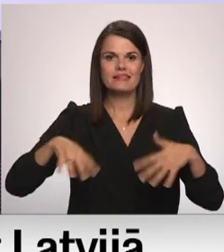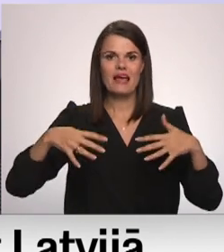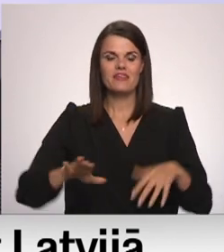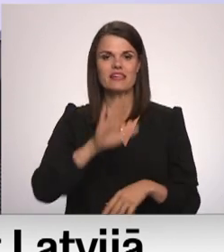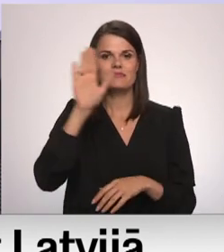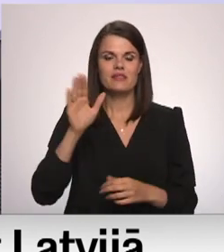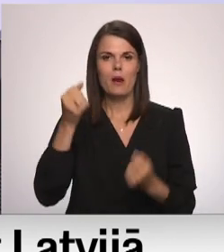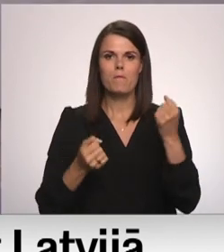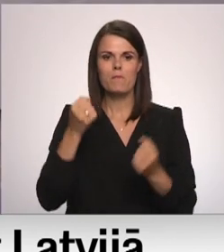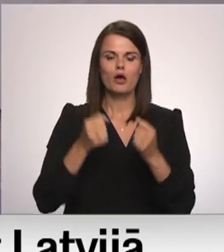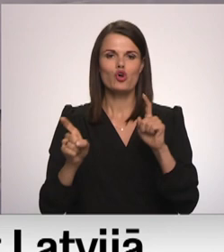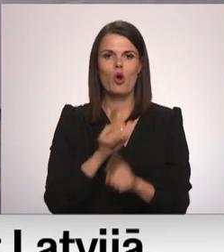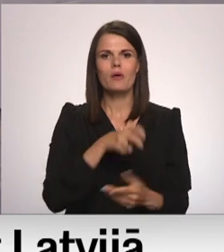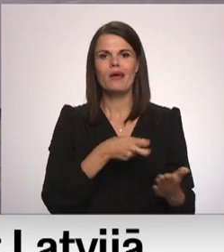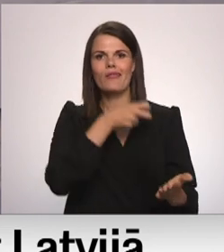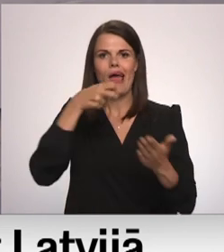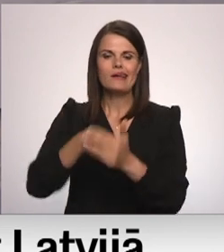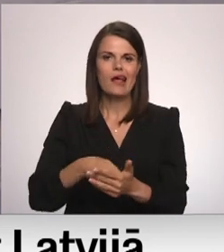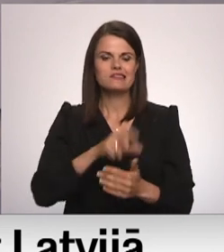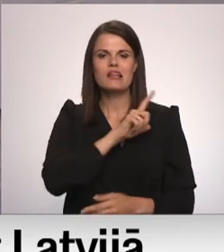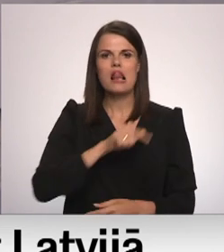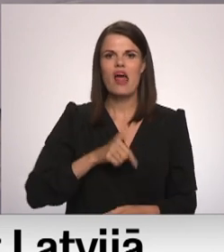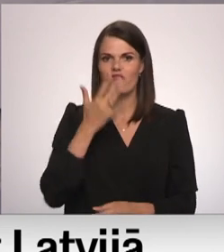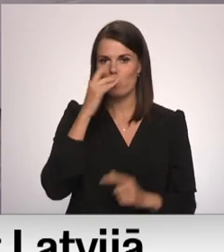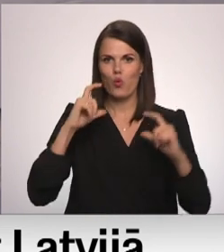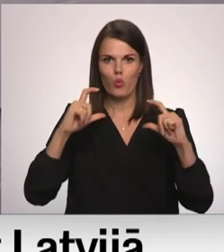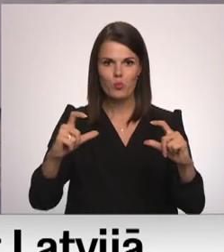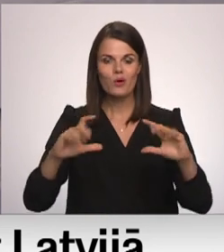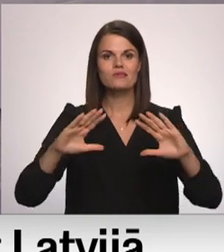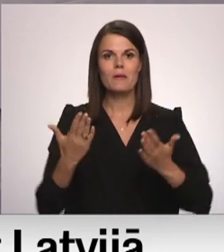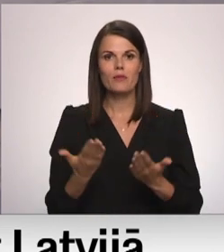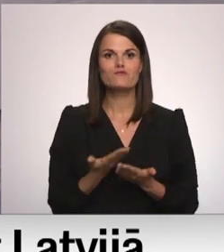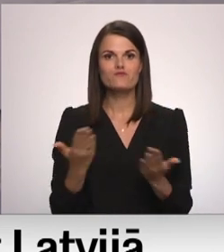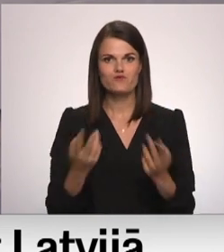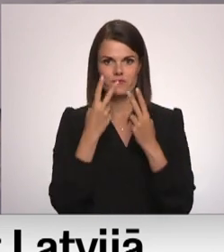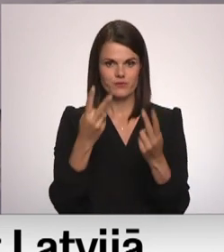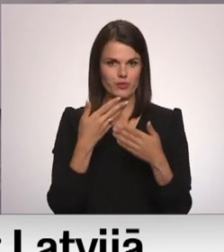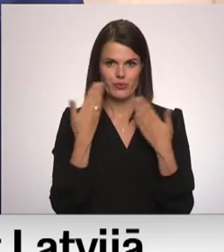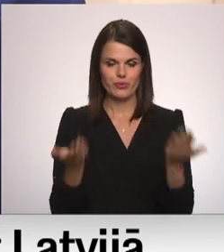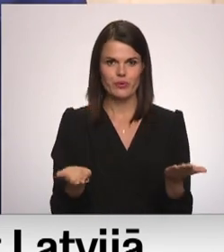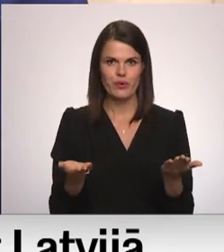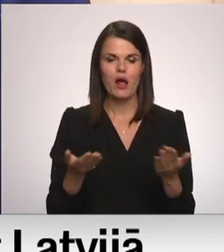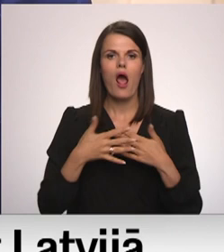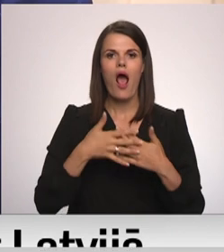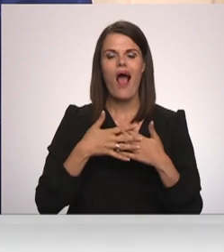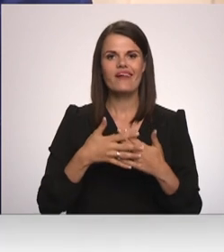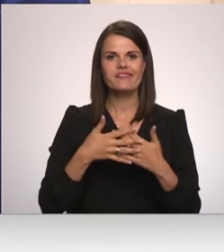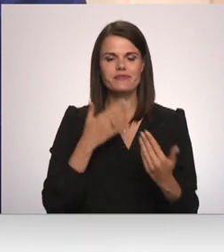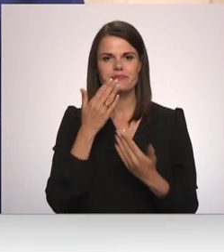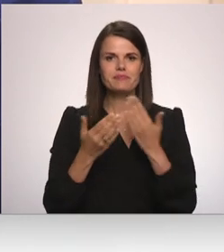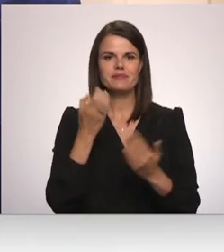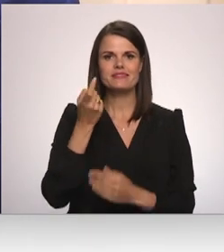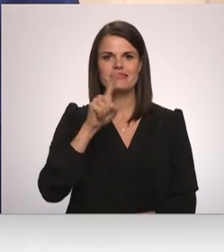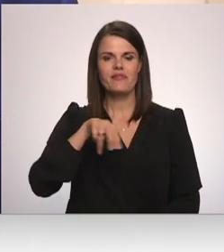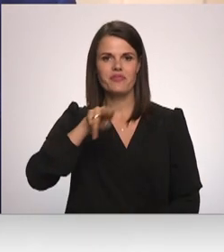dienām auto ir jāpāreģistrē uz Latvijas numuriem, taču praktiski tas nenotiek. Tā aktivitāte